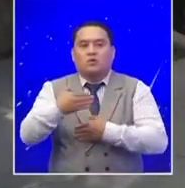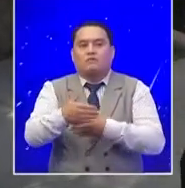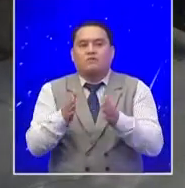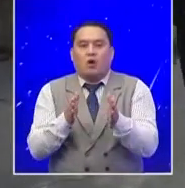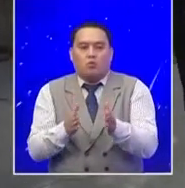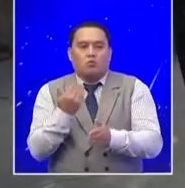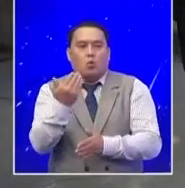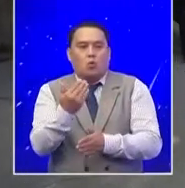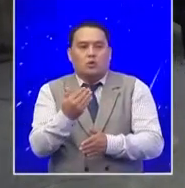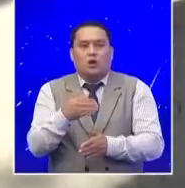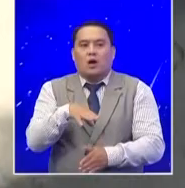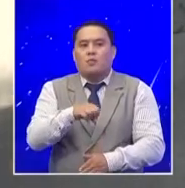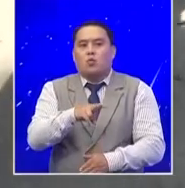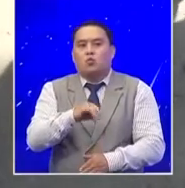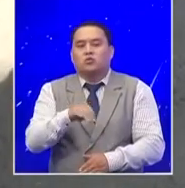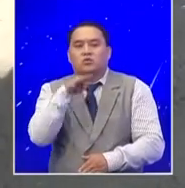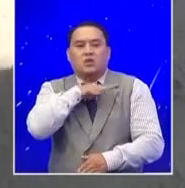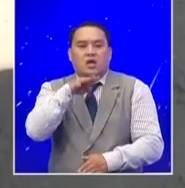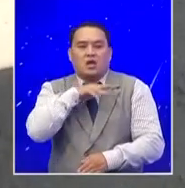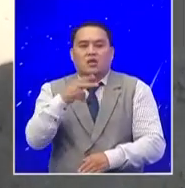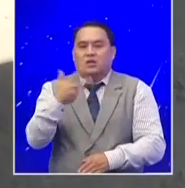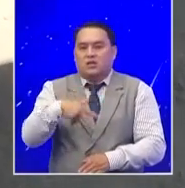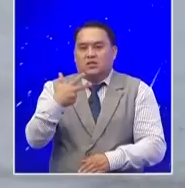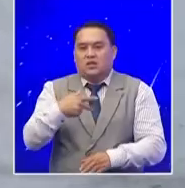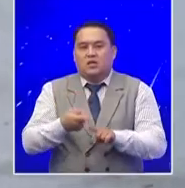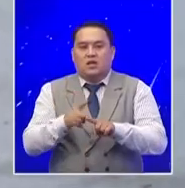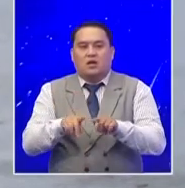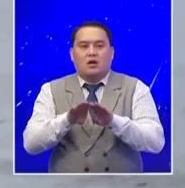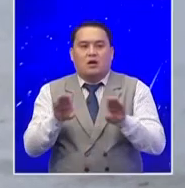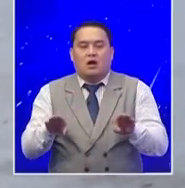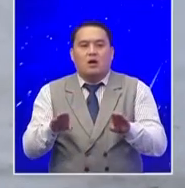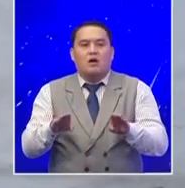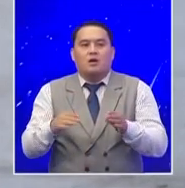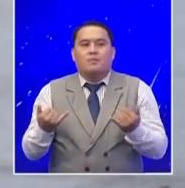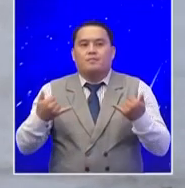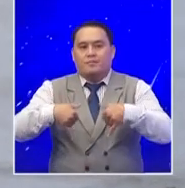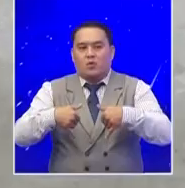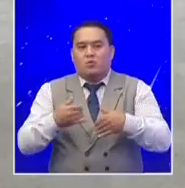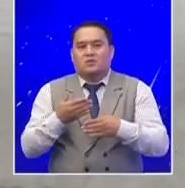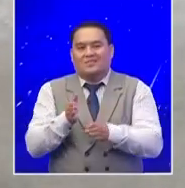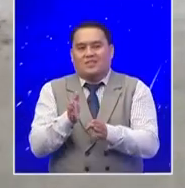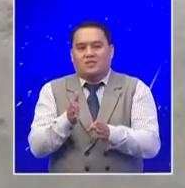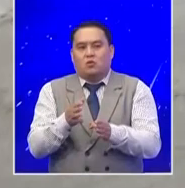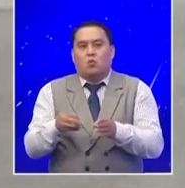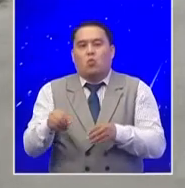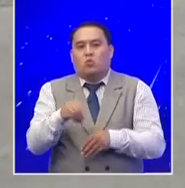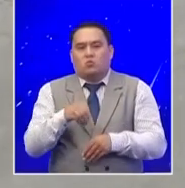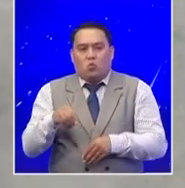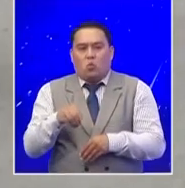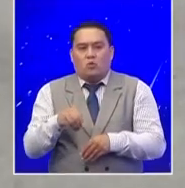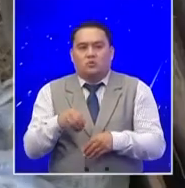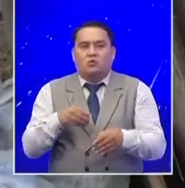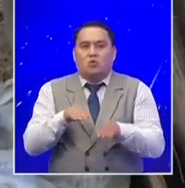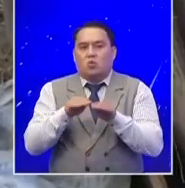площадки. Силами ТО «Камкоркуш» в Текели построено 30 таких объектов. Местами залитый бетон треснул и уже крошится. Контуры не